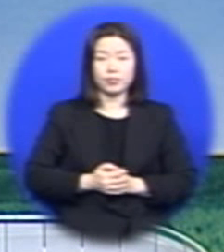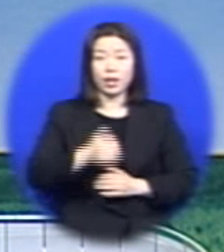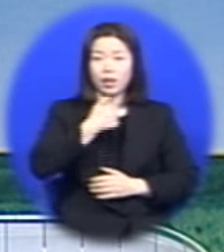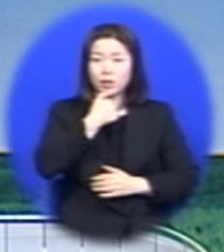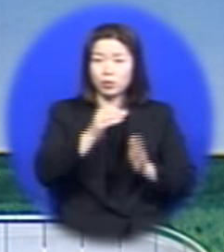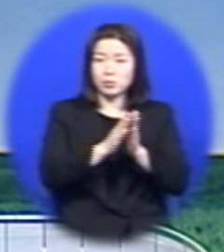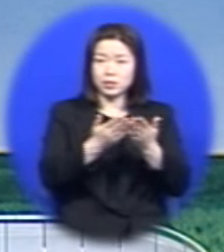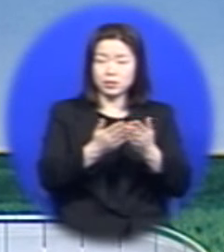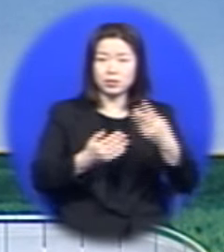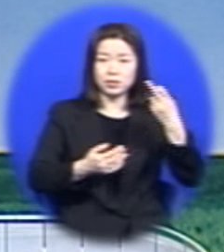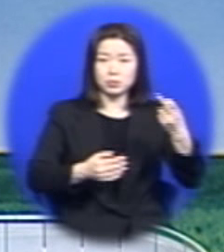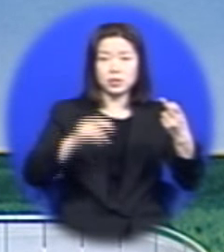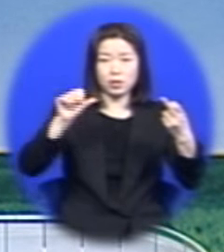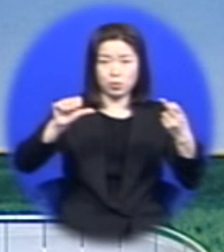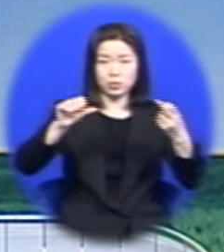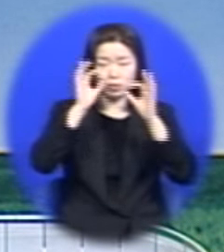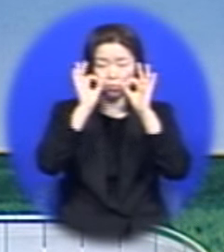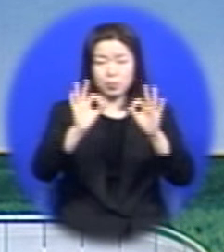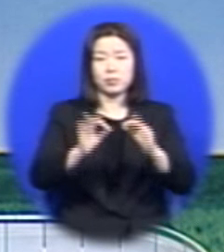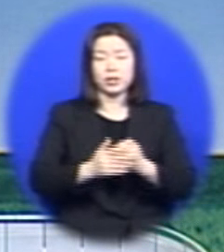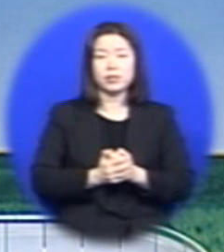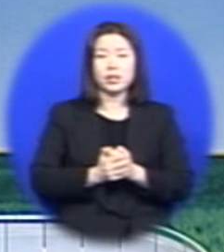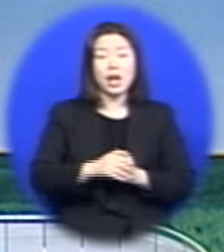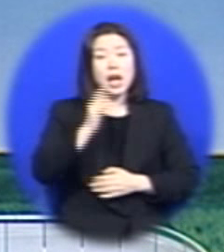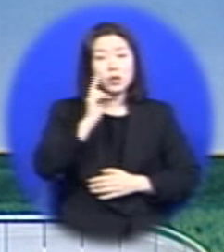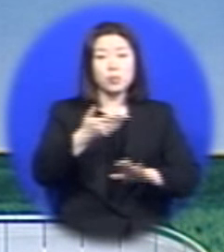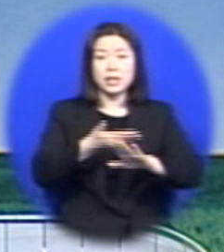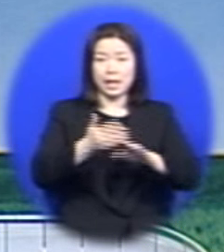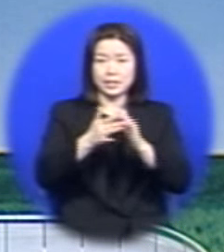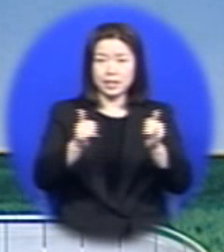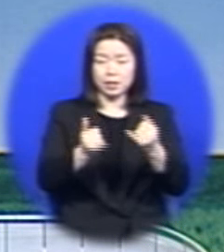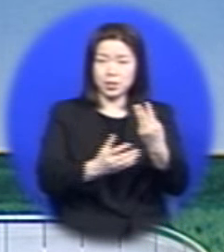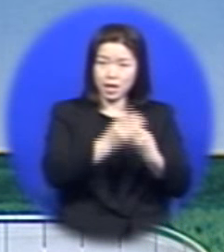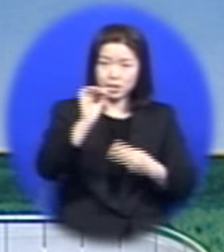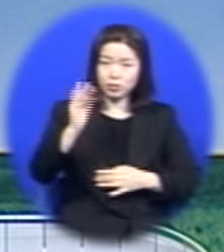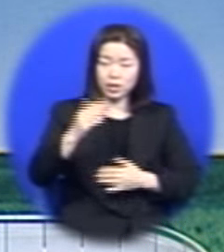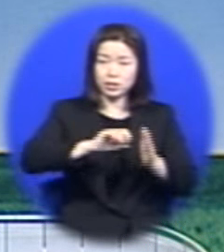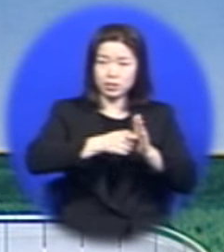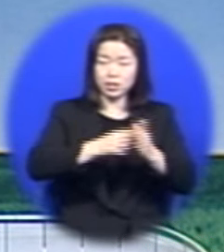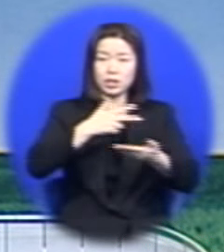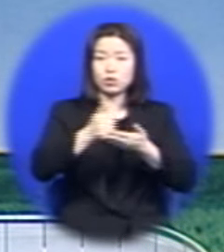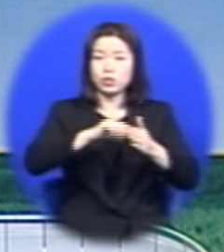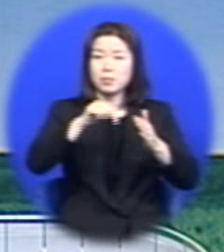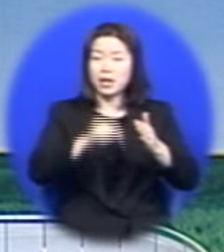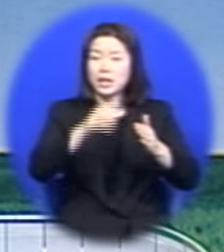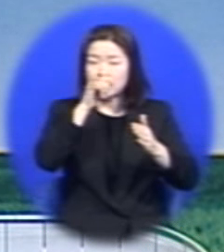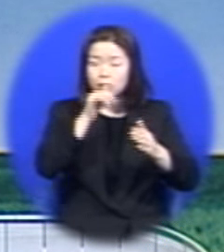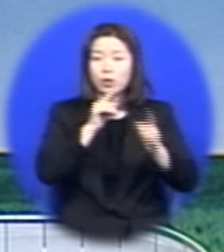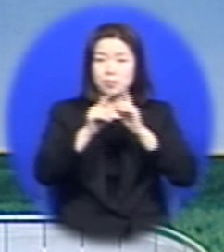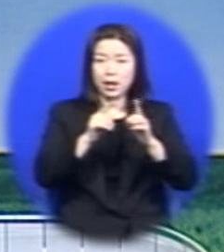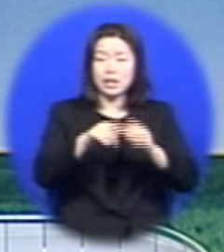로마서 12장 5절에 보면 너무나 다른 사람들이 하나 되는 열쇠가 주님 안에 있는 거라고 말합니다. 이와